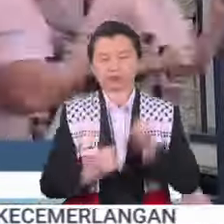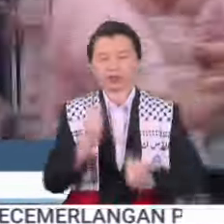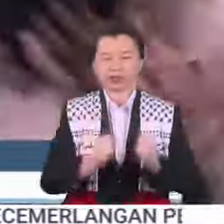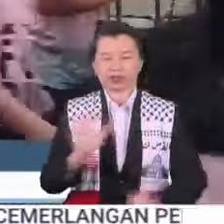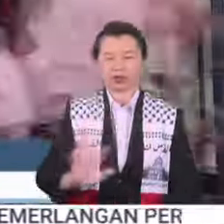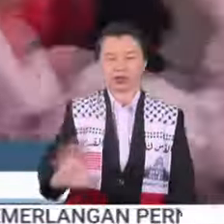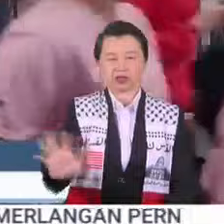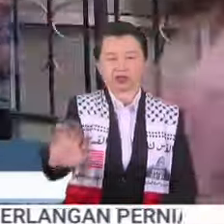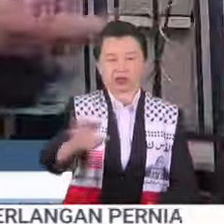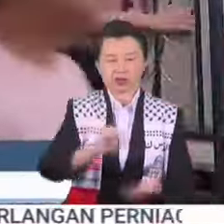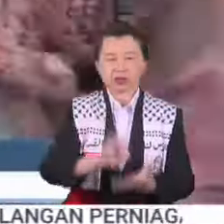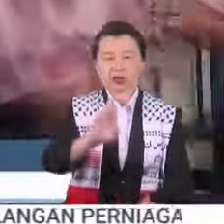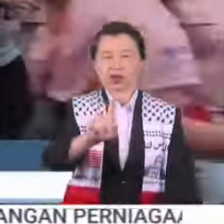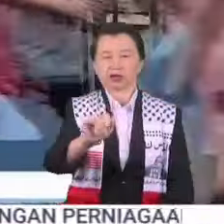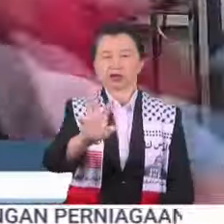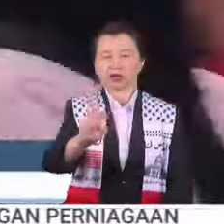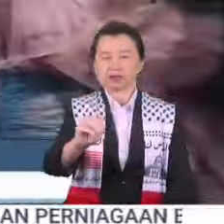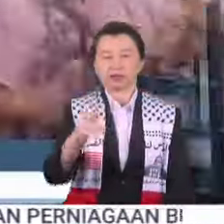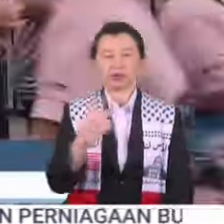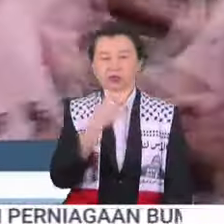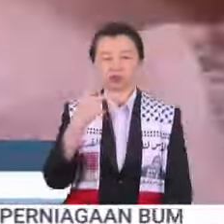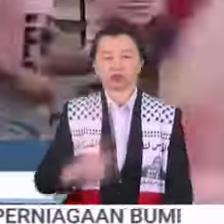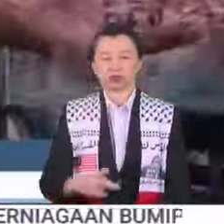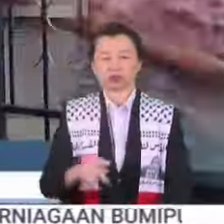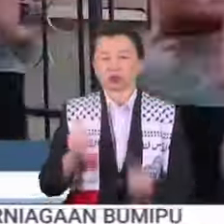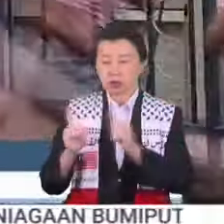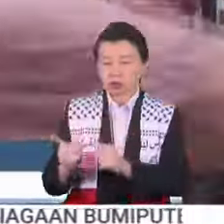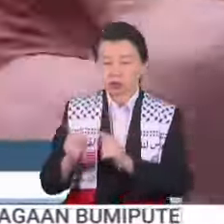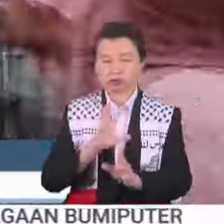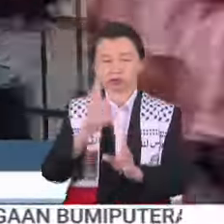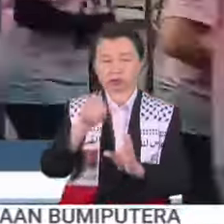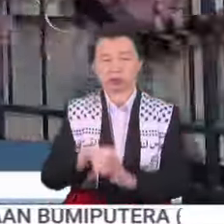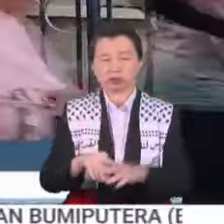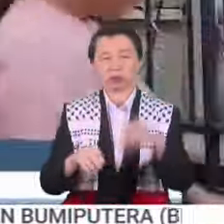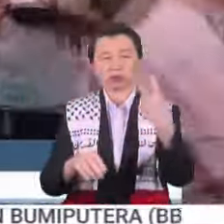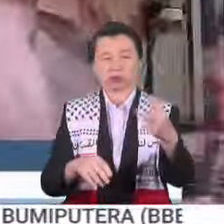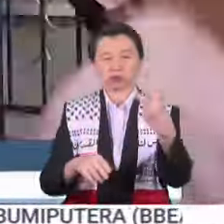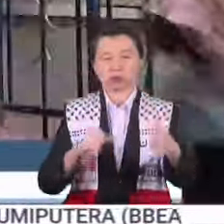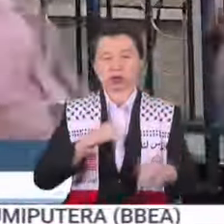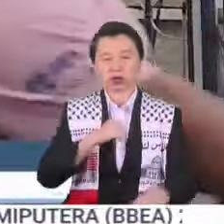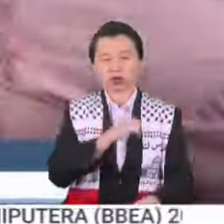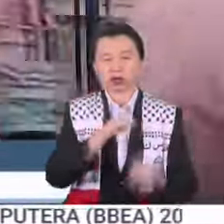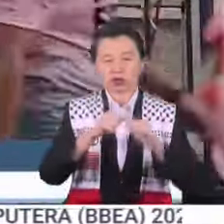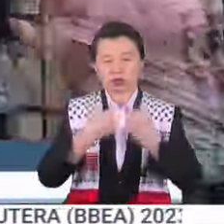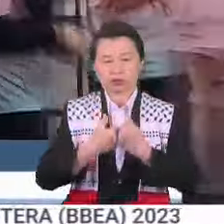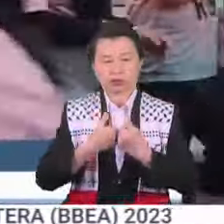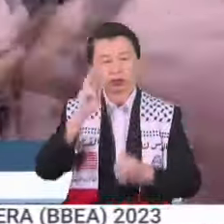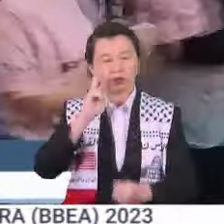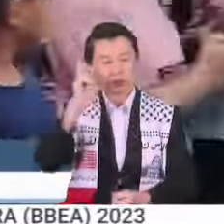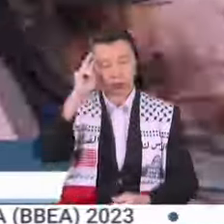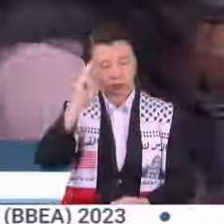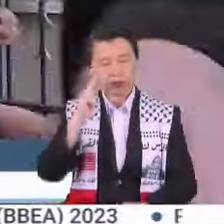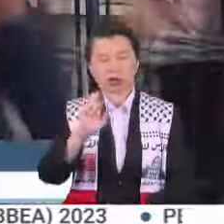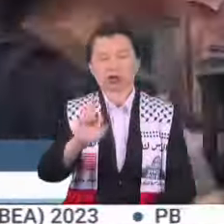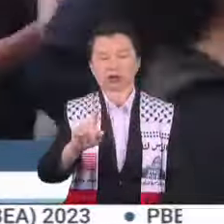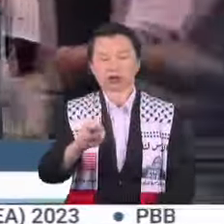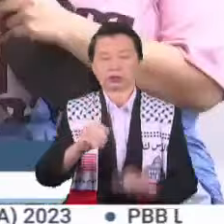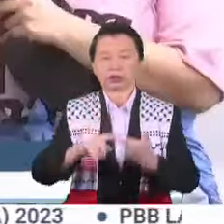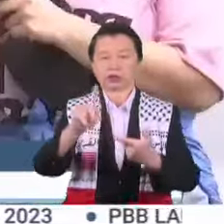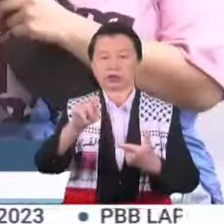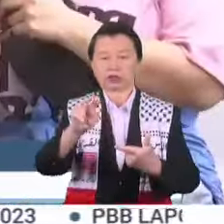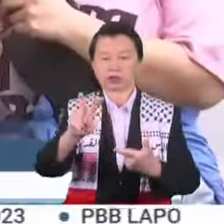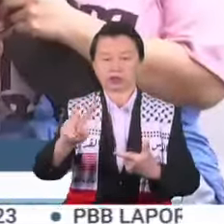di perkarangan RTM Kuching. Acara tersebut turut disertai 12 ahli Persatuan Veteran RTM,